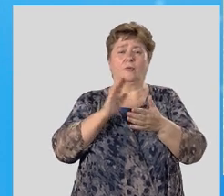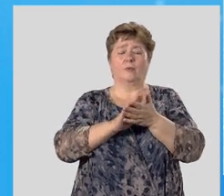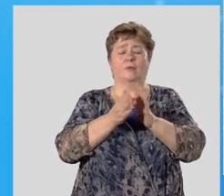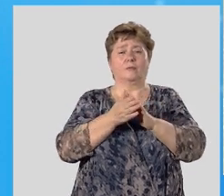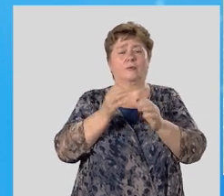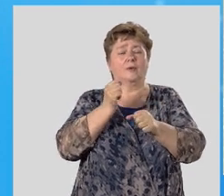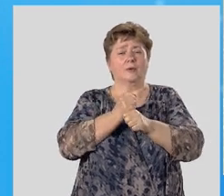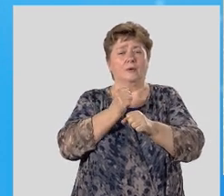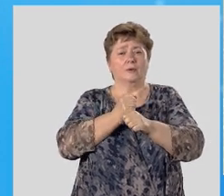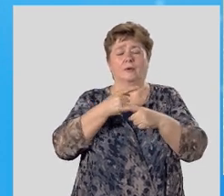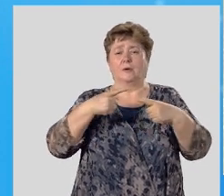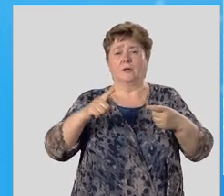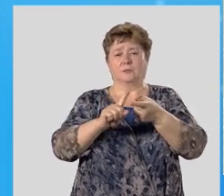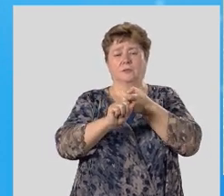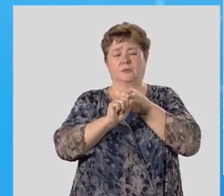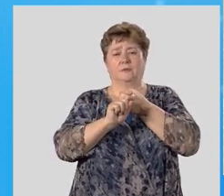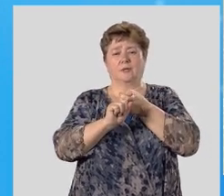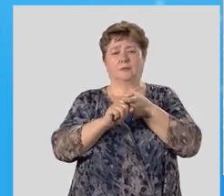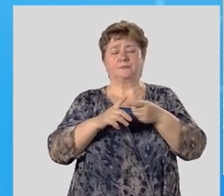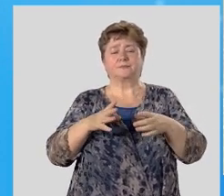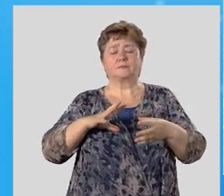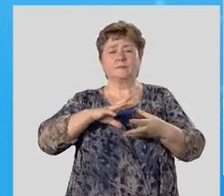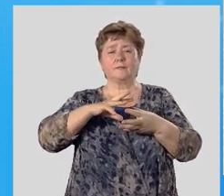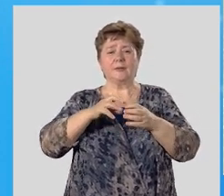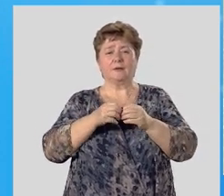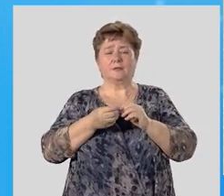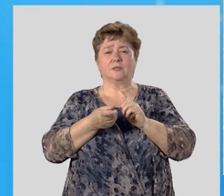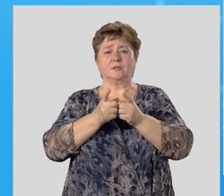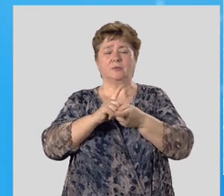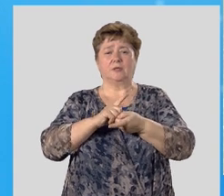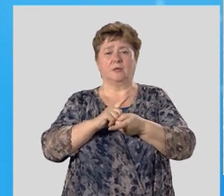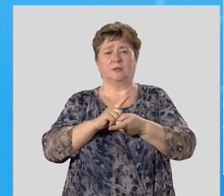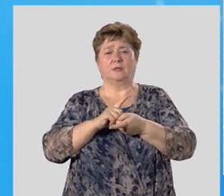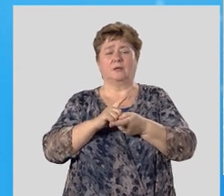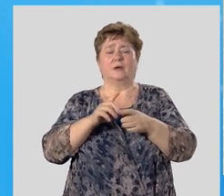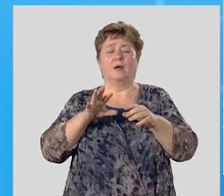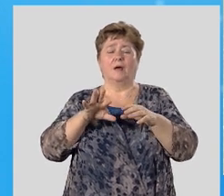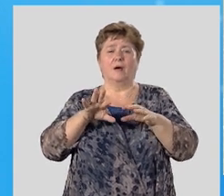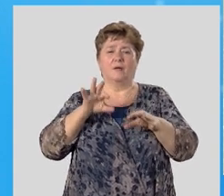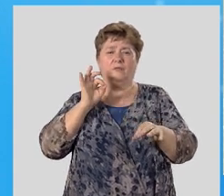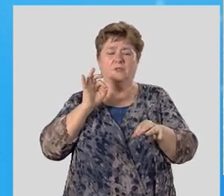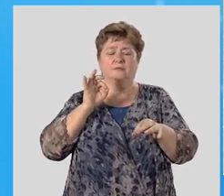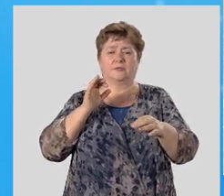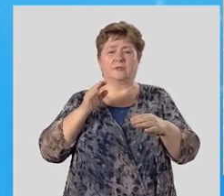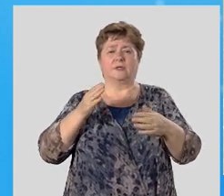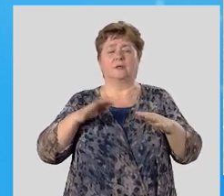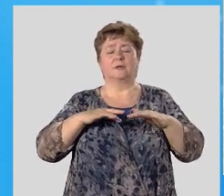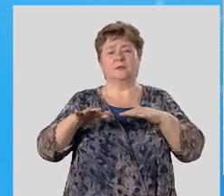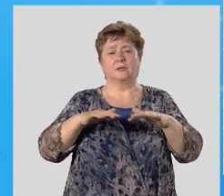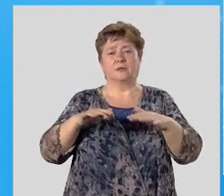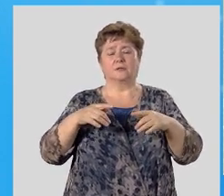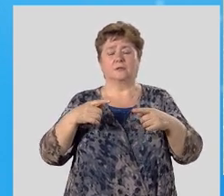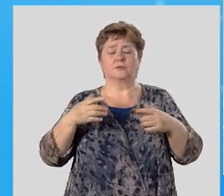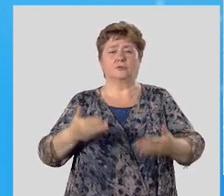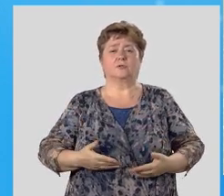устанавливаются различные взаимосвязи. В результате изменений, вызванных деятельностью живых